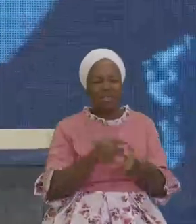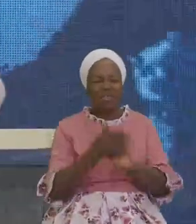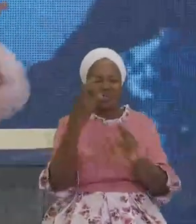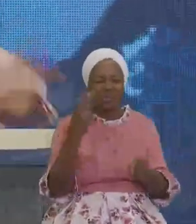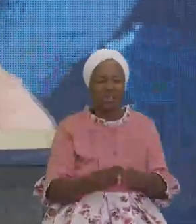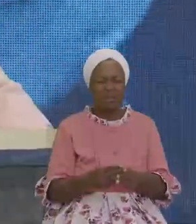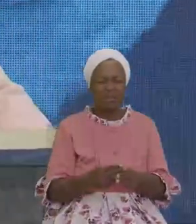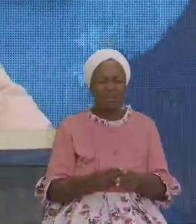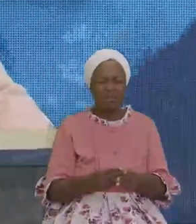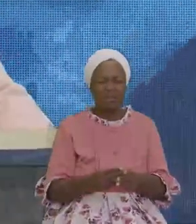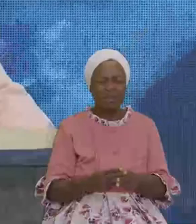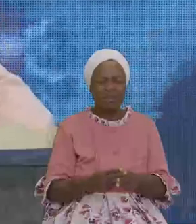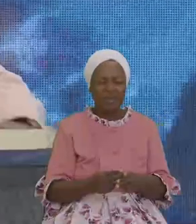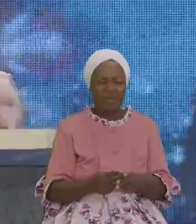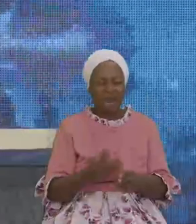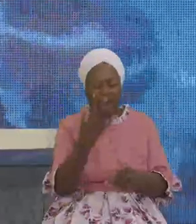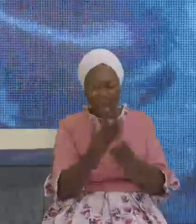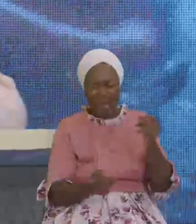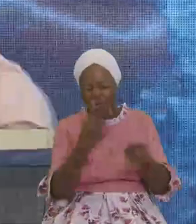hémorroïde, tu es guéri.